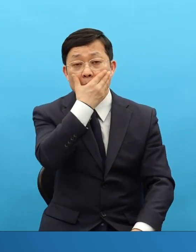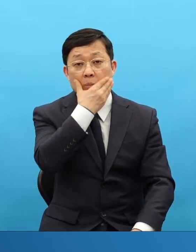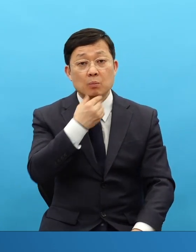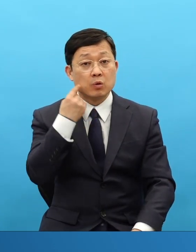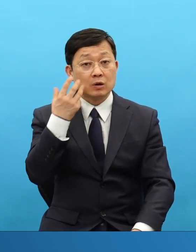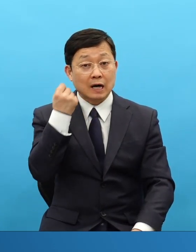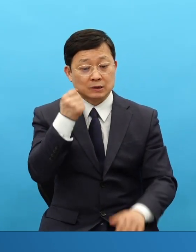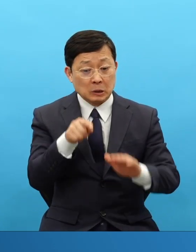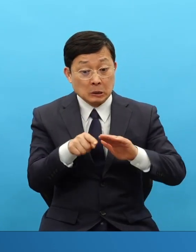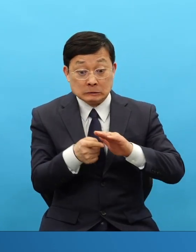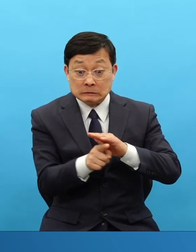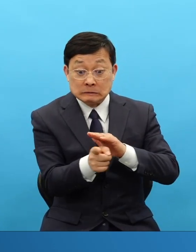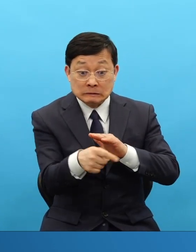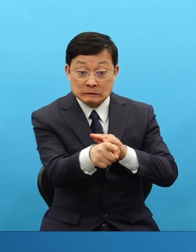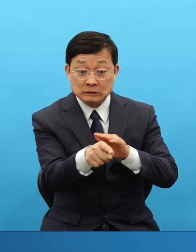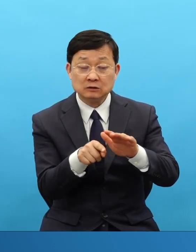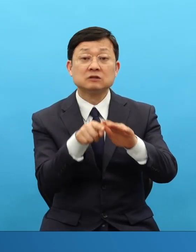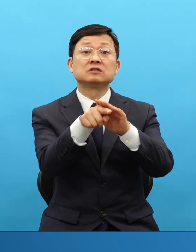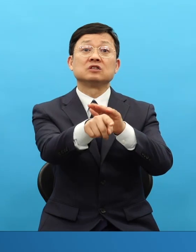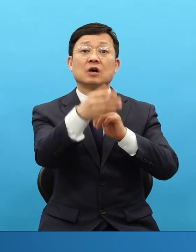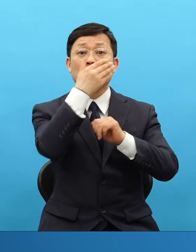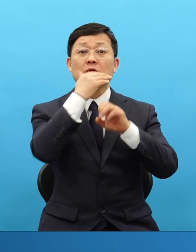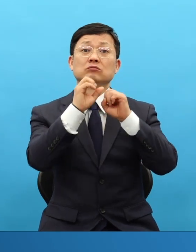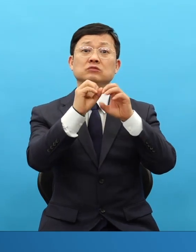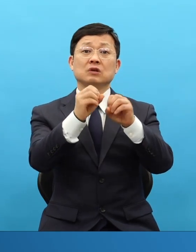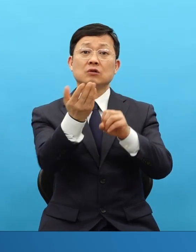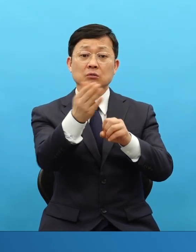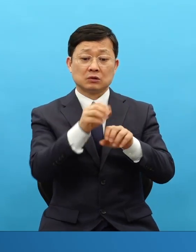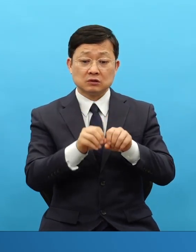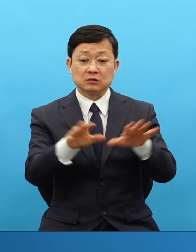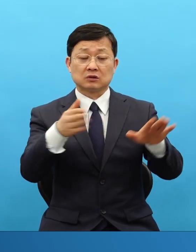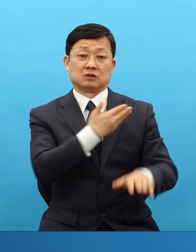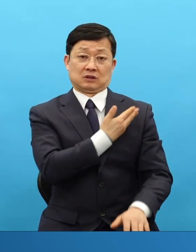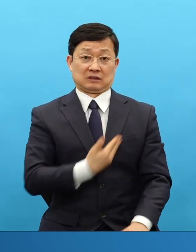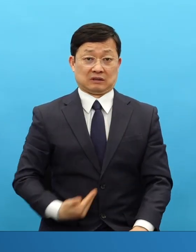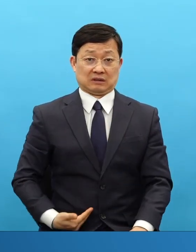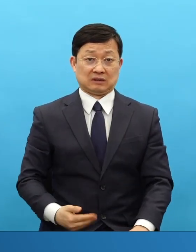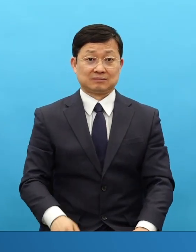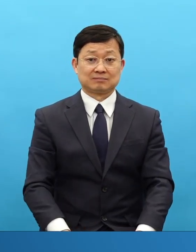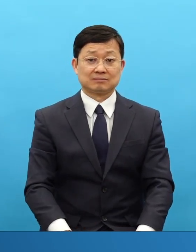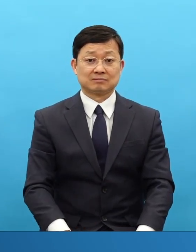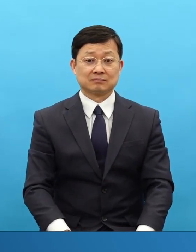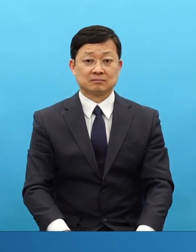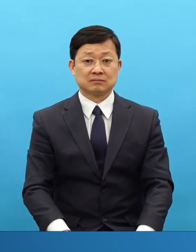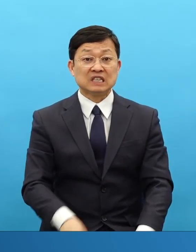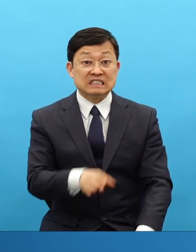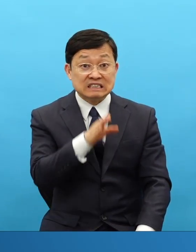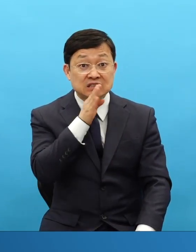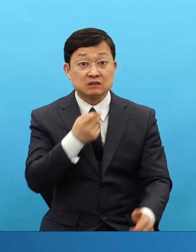사람이 허튼 자라니까요 불안하게 되겠죠 아니 실제로